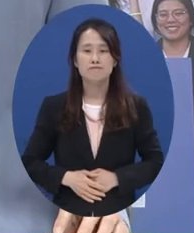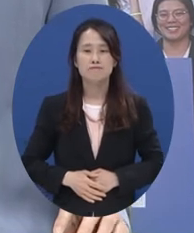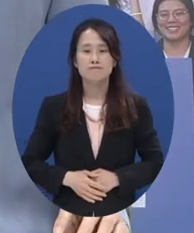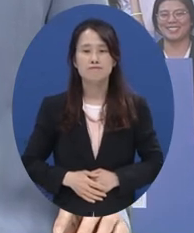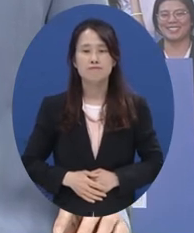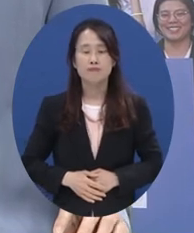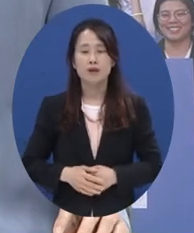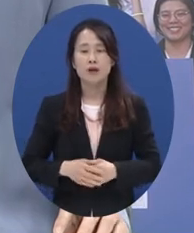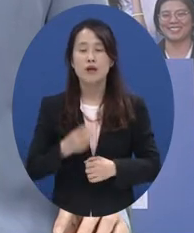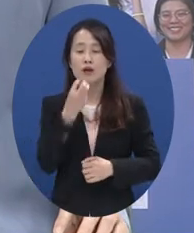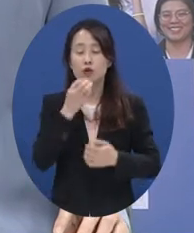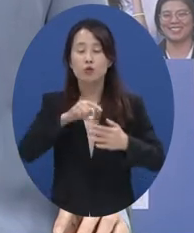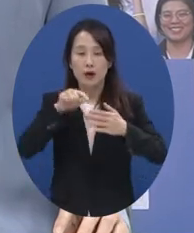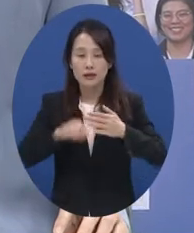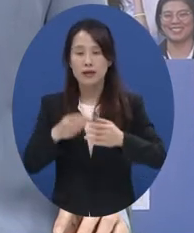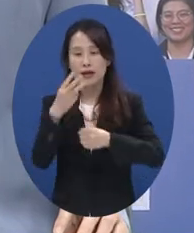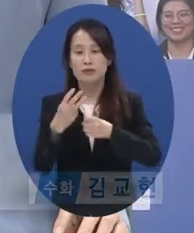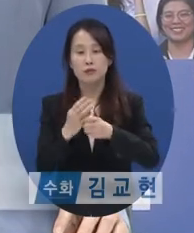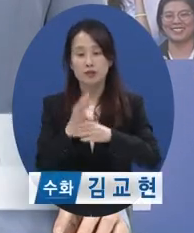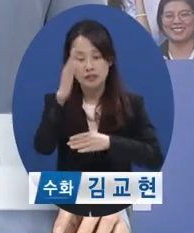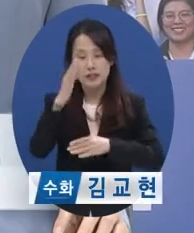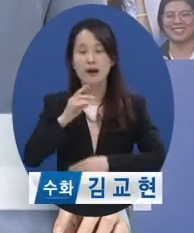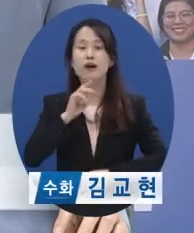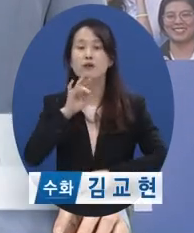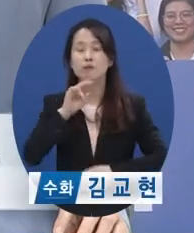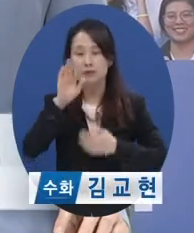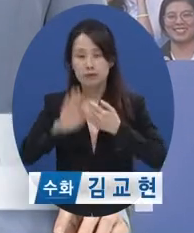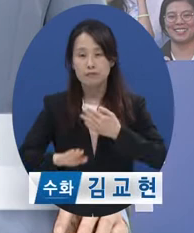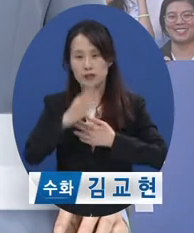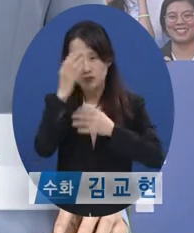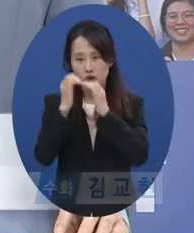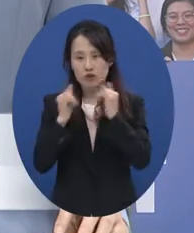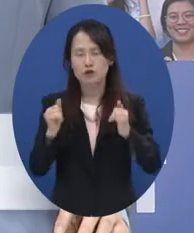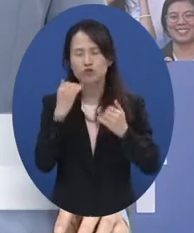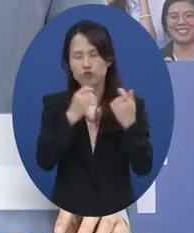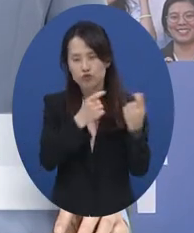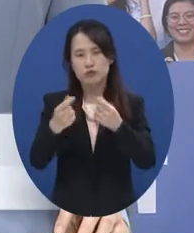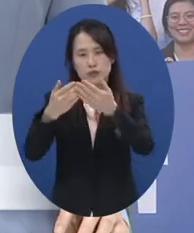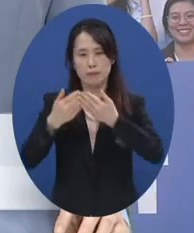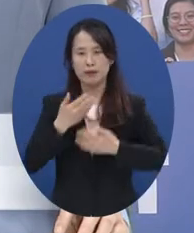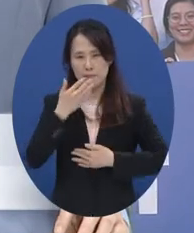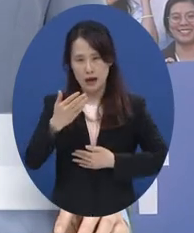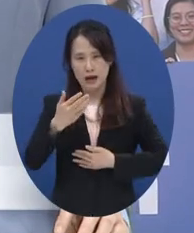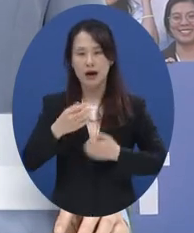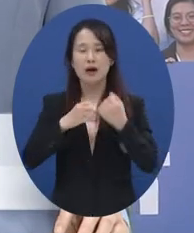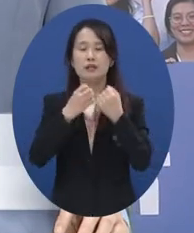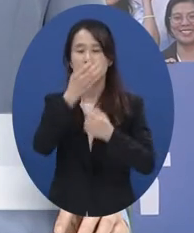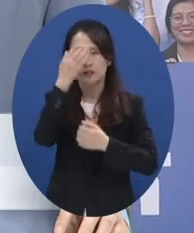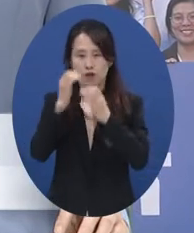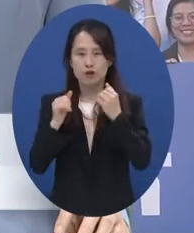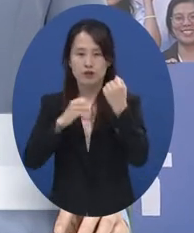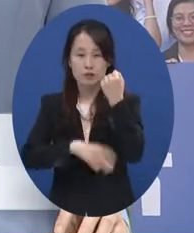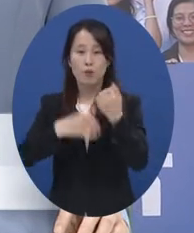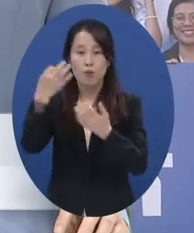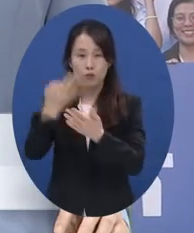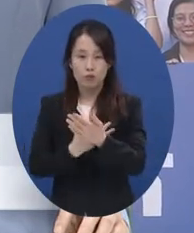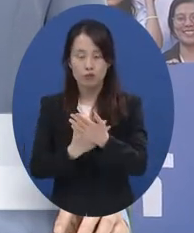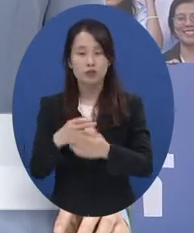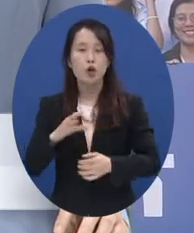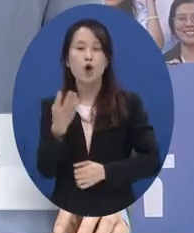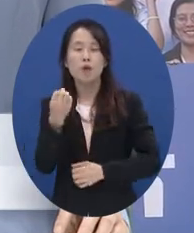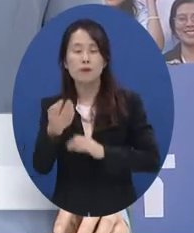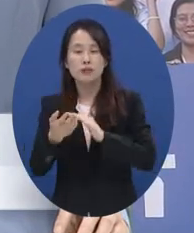경기도에 3년 이상 거주한 만 24세 청년 누구나 받을 수 있는 청년 기본소득이 얼마 전 처음으로